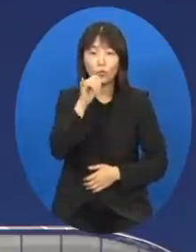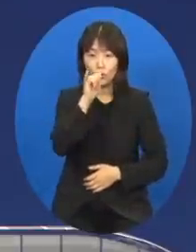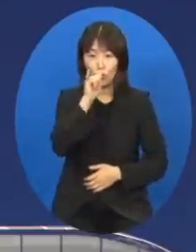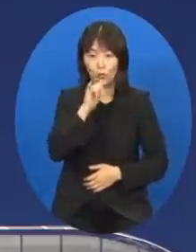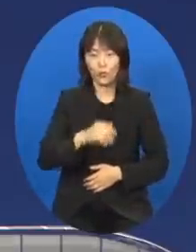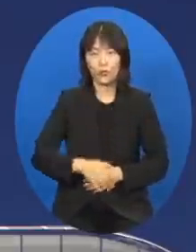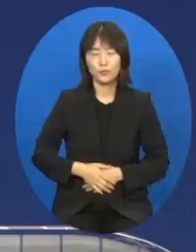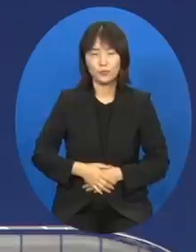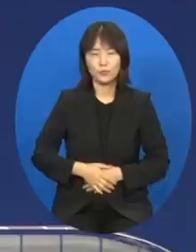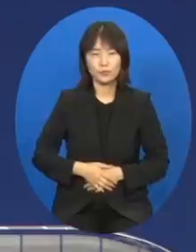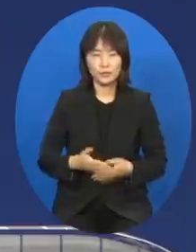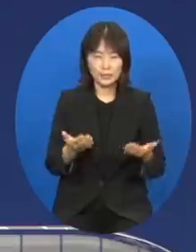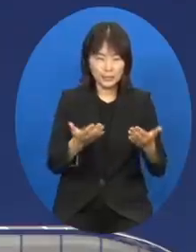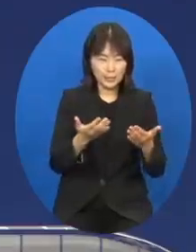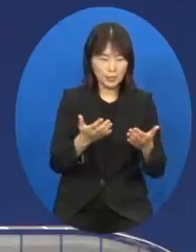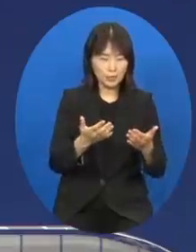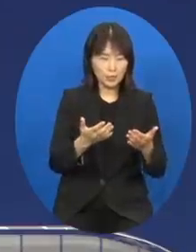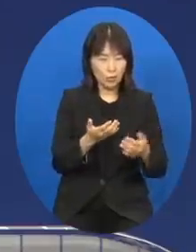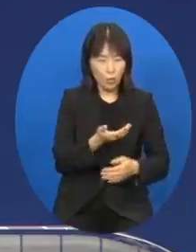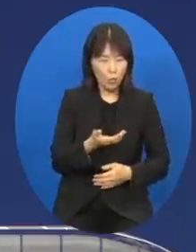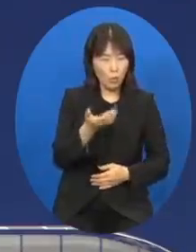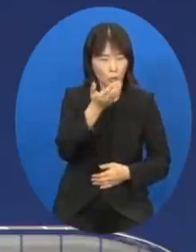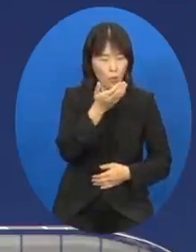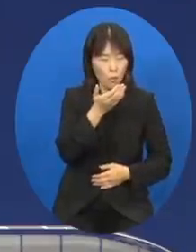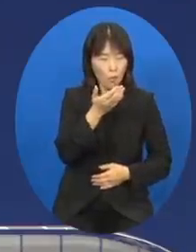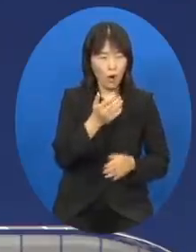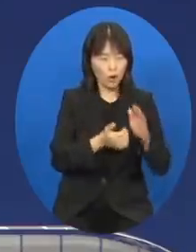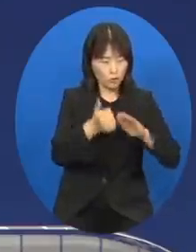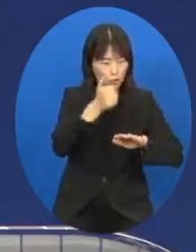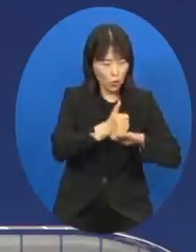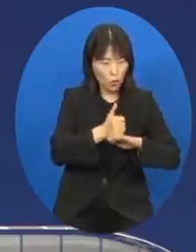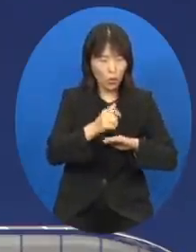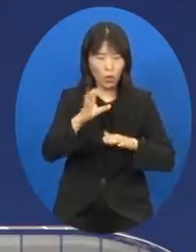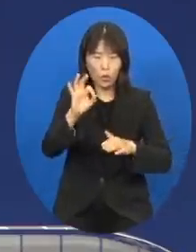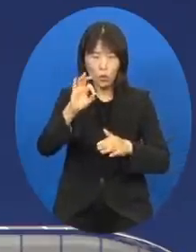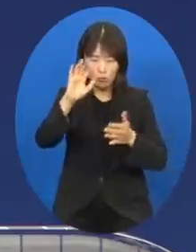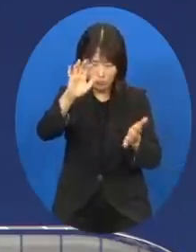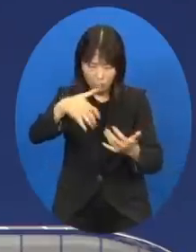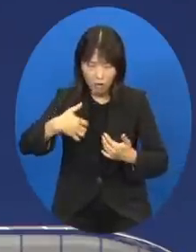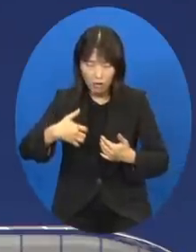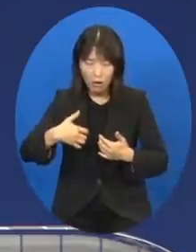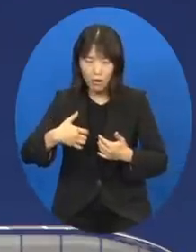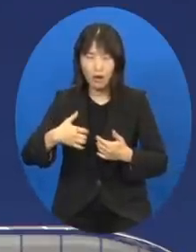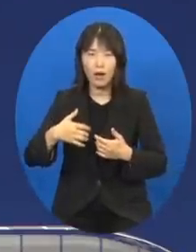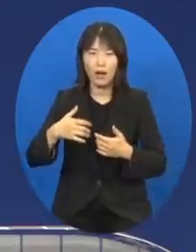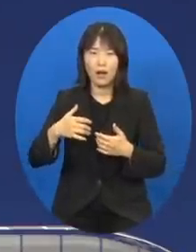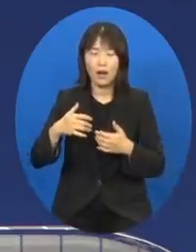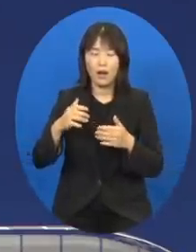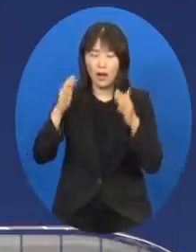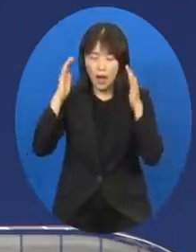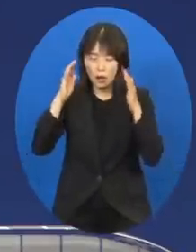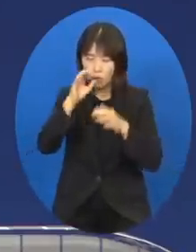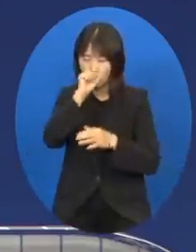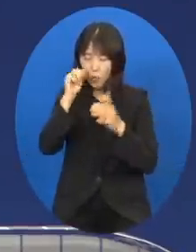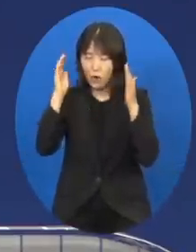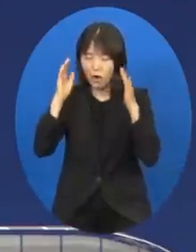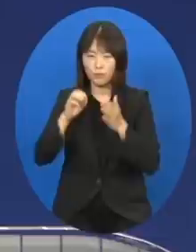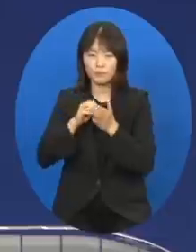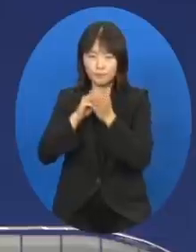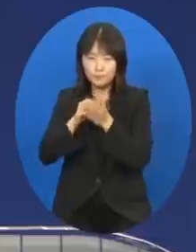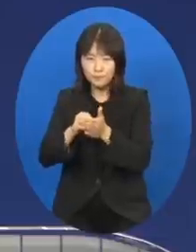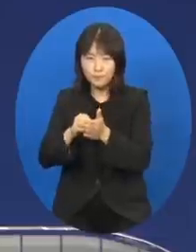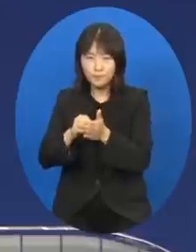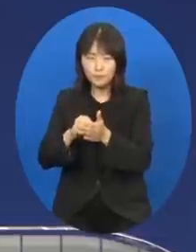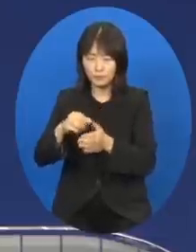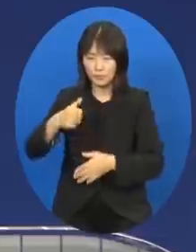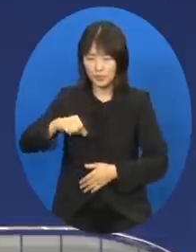그렇죠? 하던 일이 잘 되고 또 돈을 많이 벌게 되고 또 입시에 합격을 하고 또 자녀들이